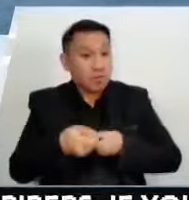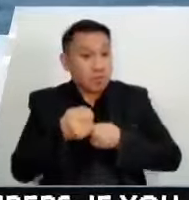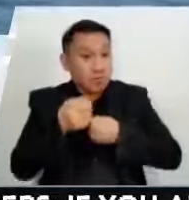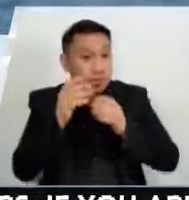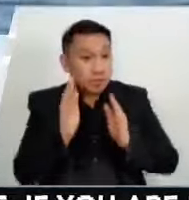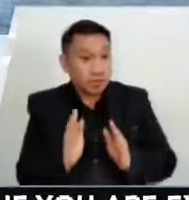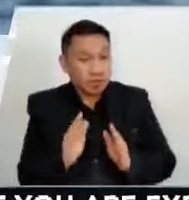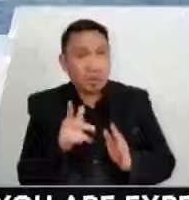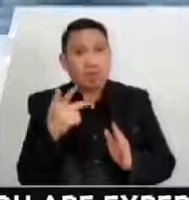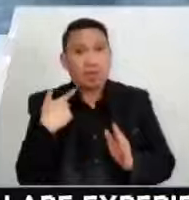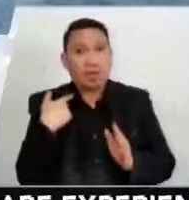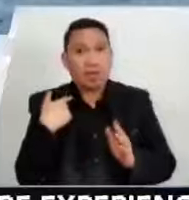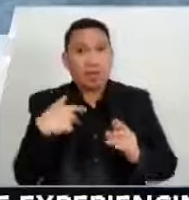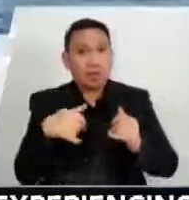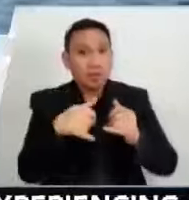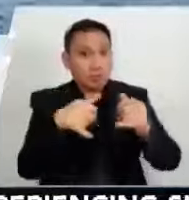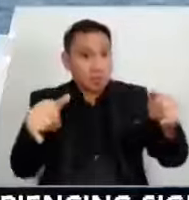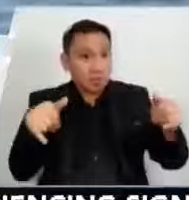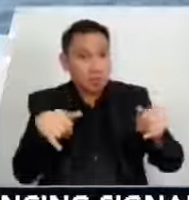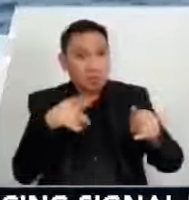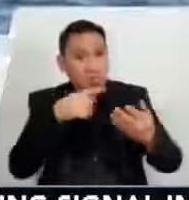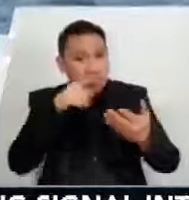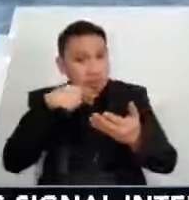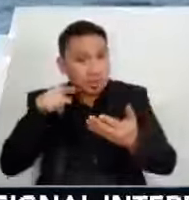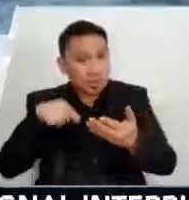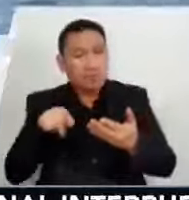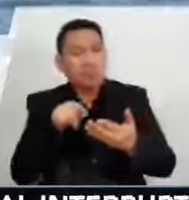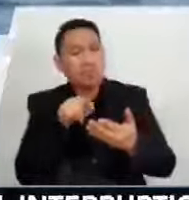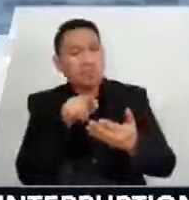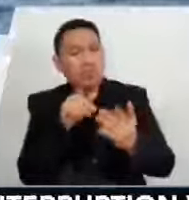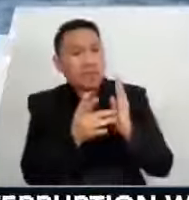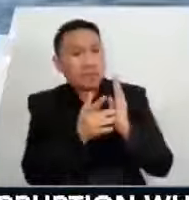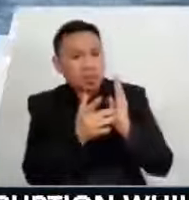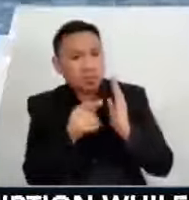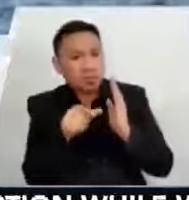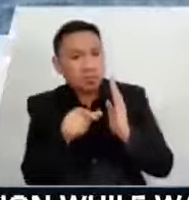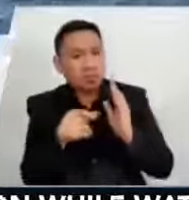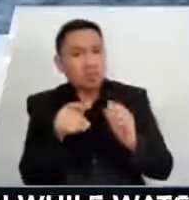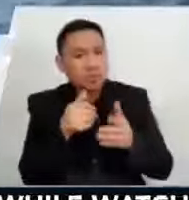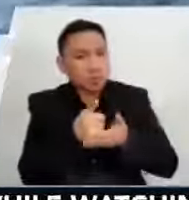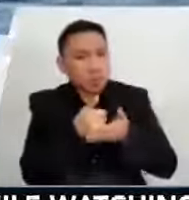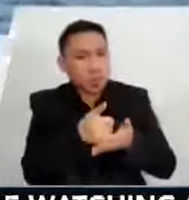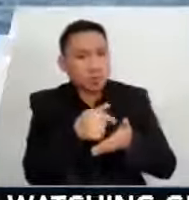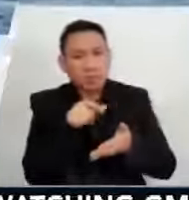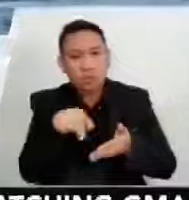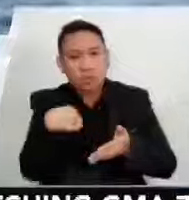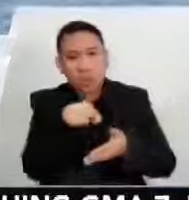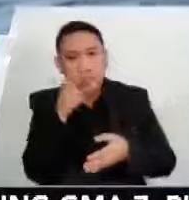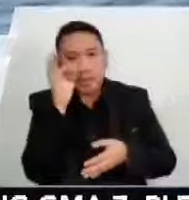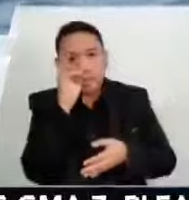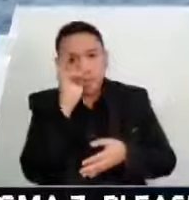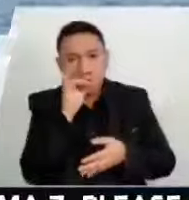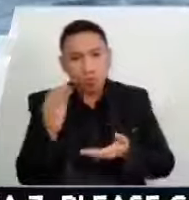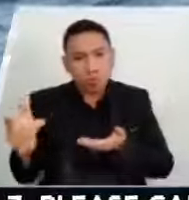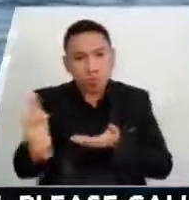payaw system doon. Mas makatutulong daw itong maparami pa ang huli ng mga Pinoy na mangingisda.